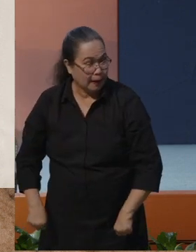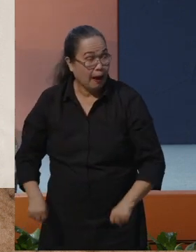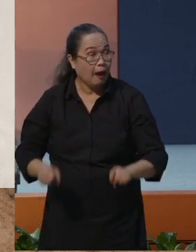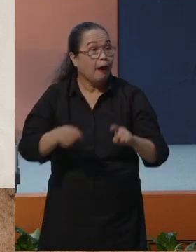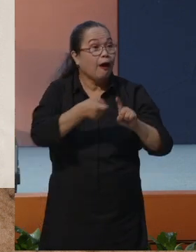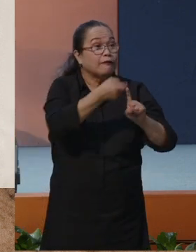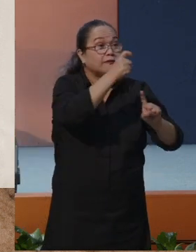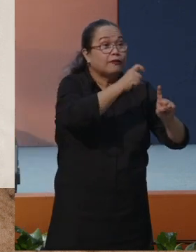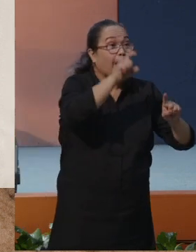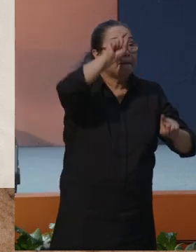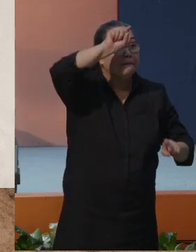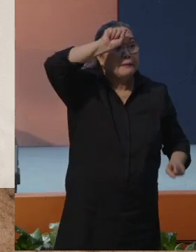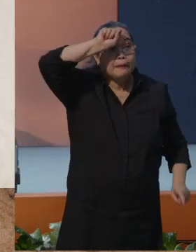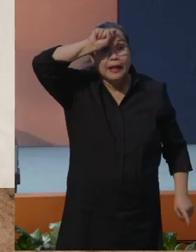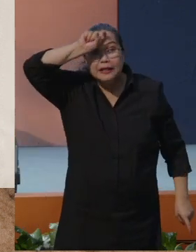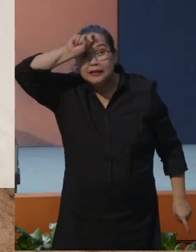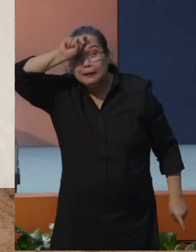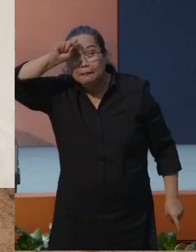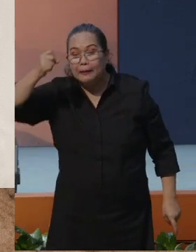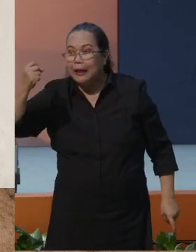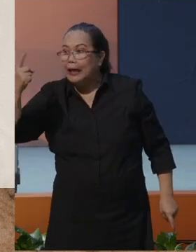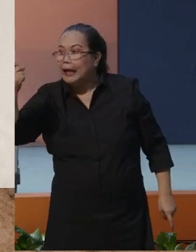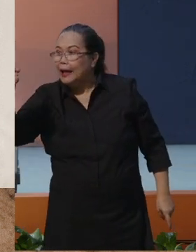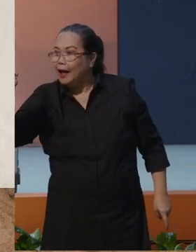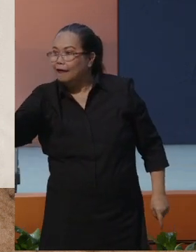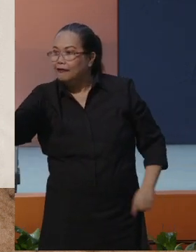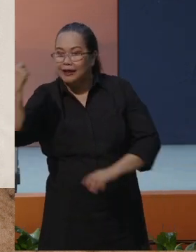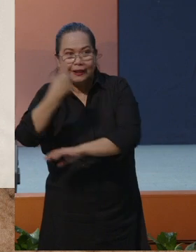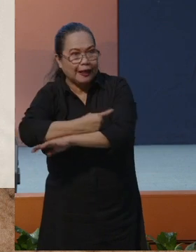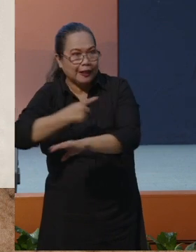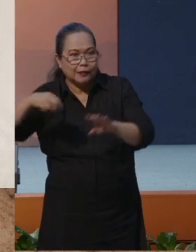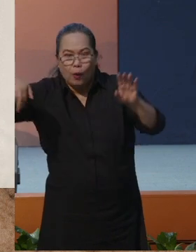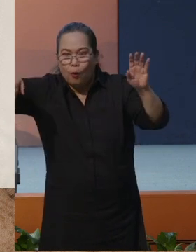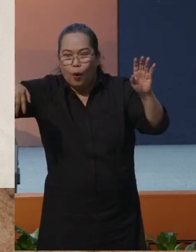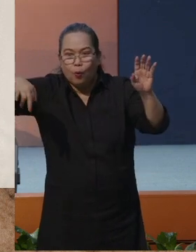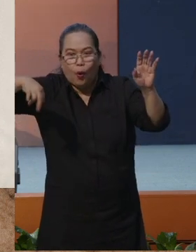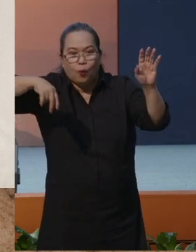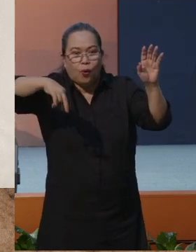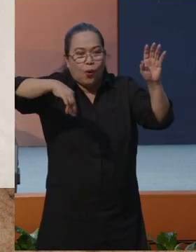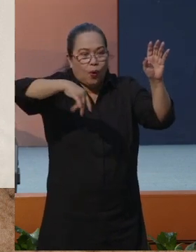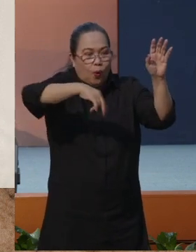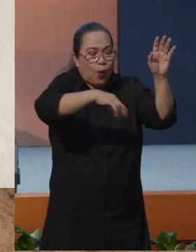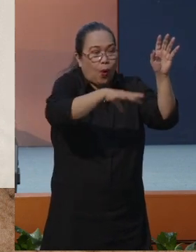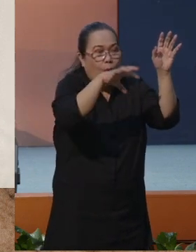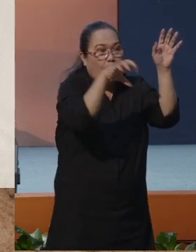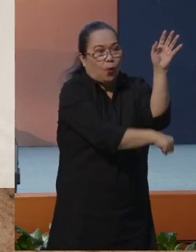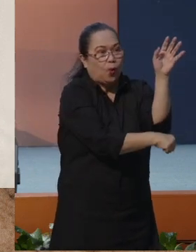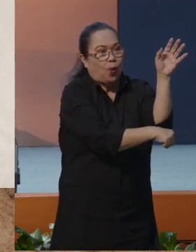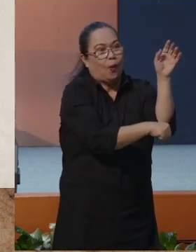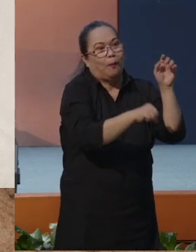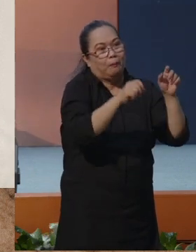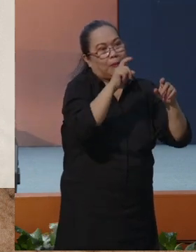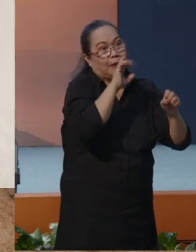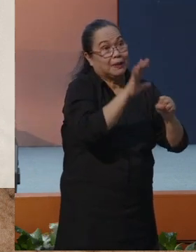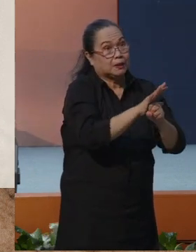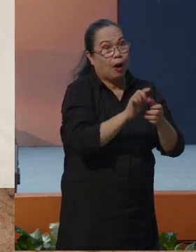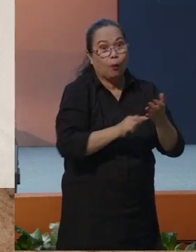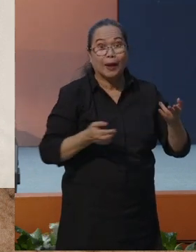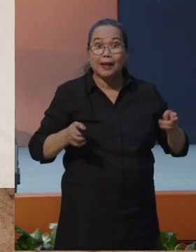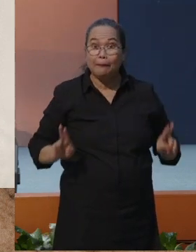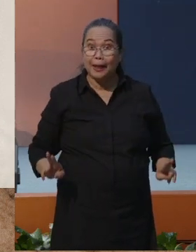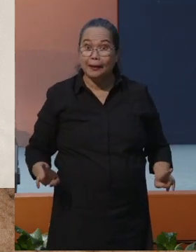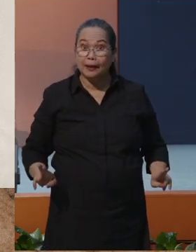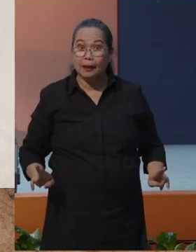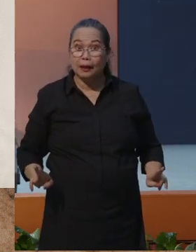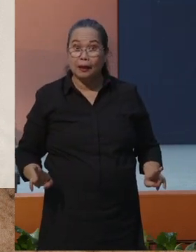Ehipto, 11 days lang po, papunta ng Promised Land. Pero anong nangyari sa kanila dahil sa 12